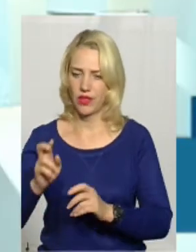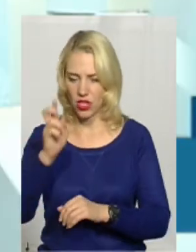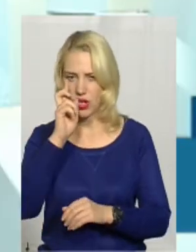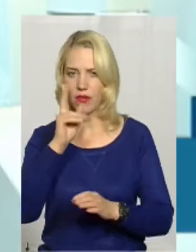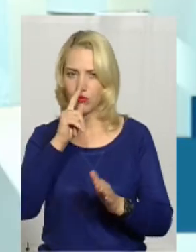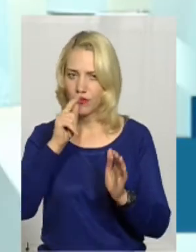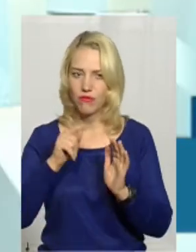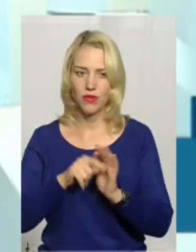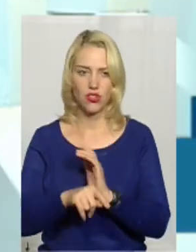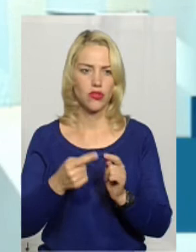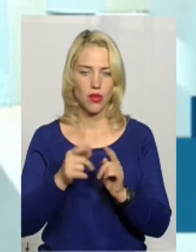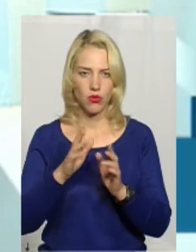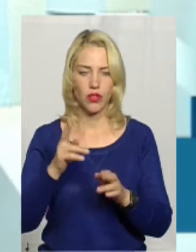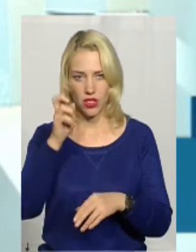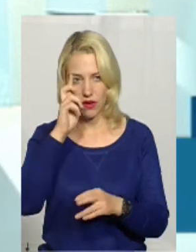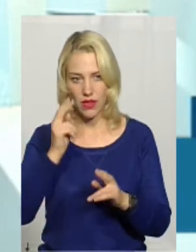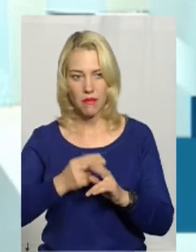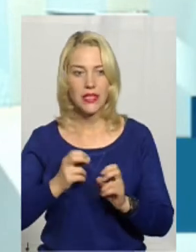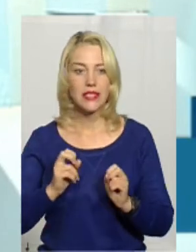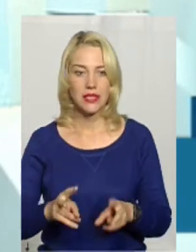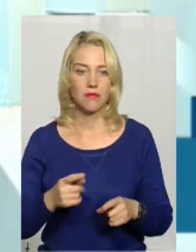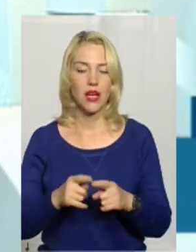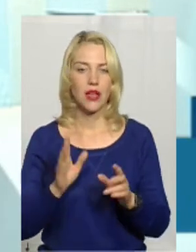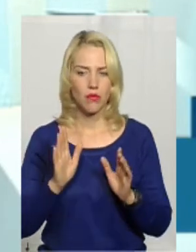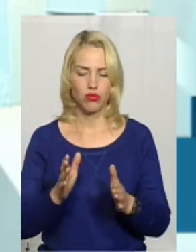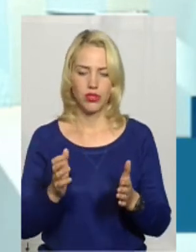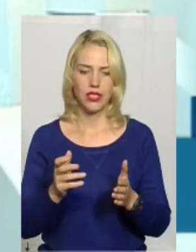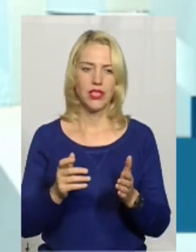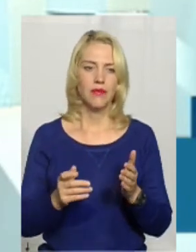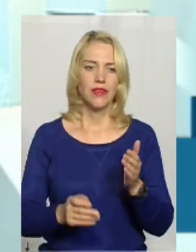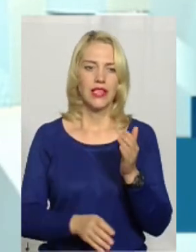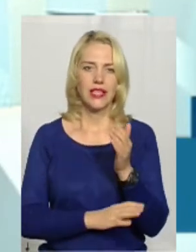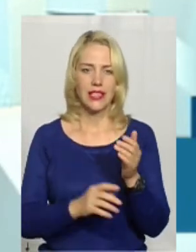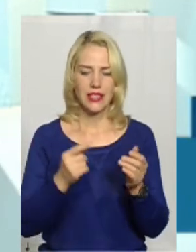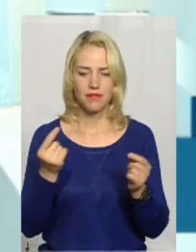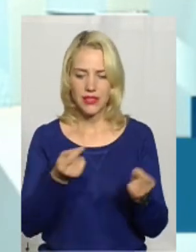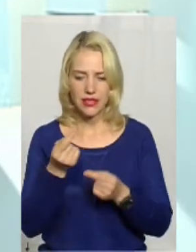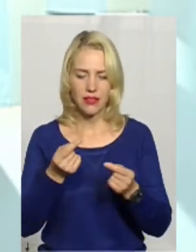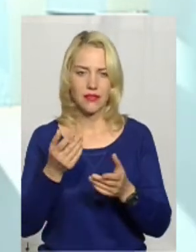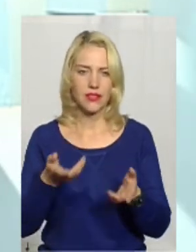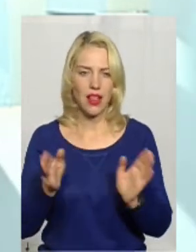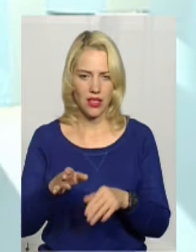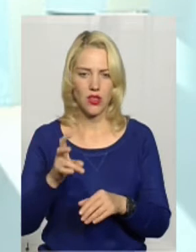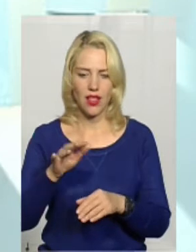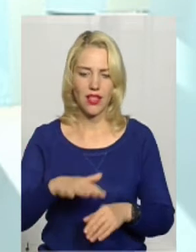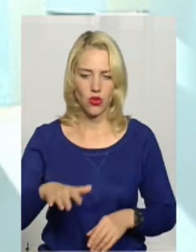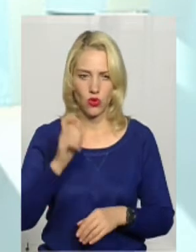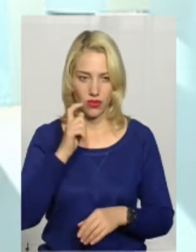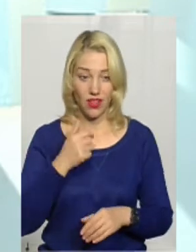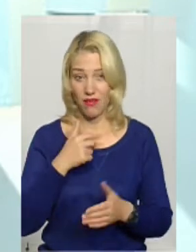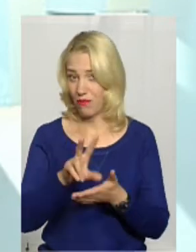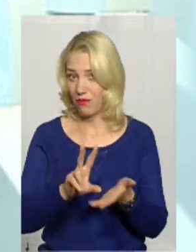вмішуватися, це буде державна безпека, буде лишатися збіжжя на території України, те, що треба Україні. А я вам наведу приклад. Ліси